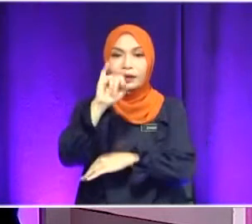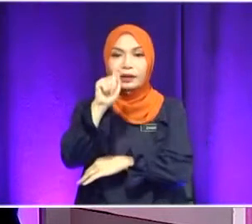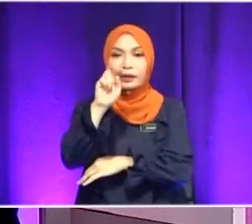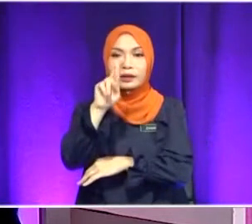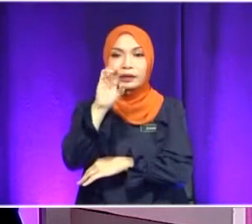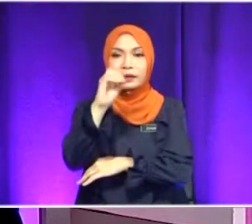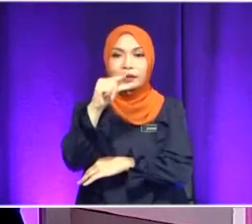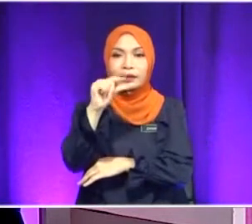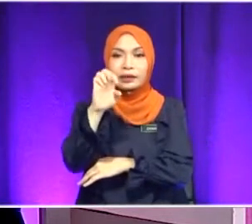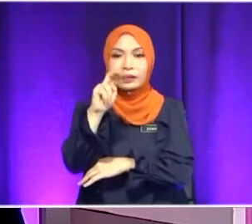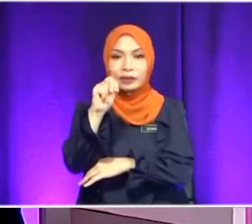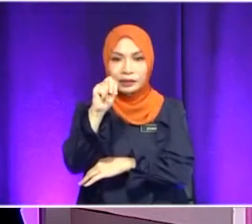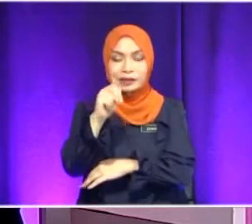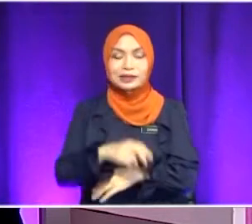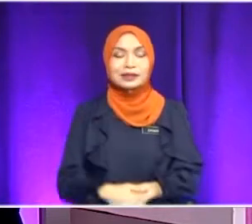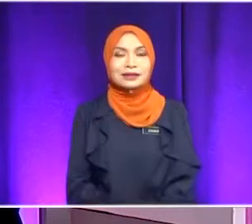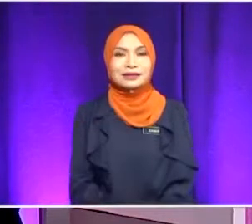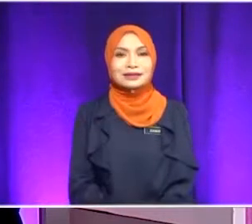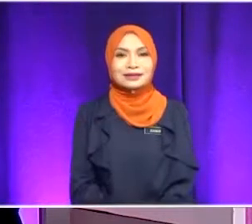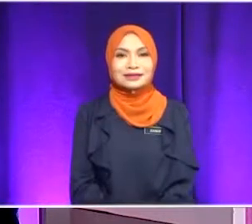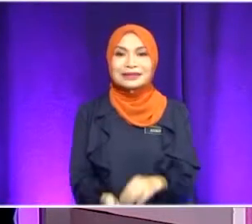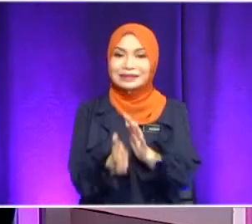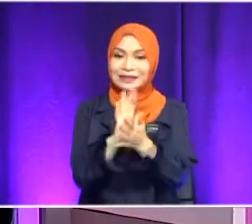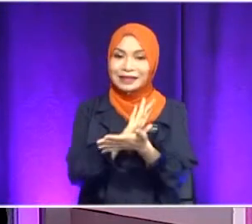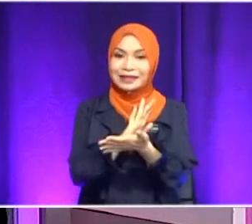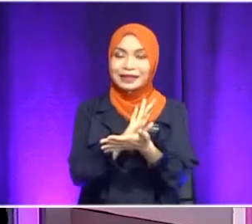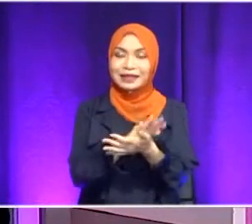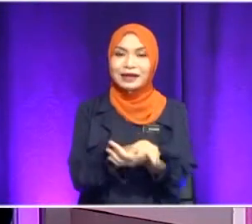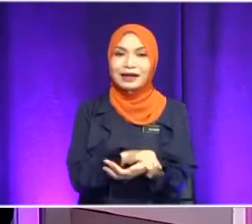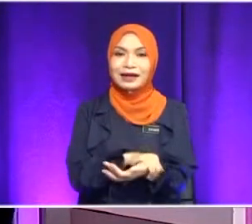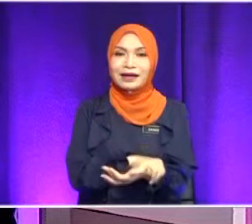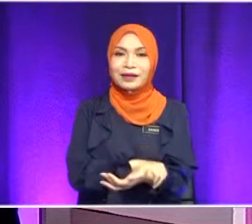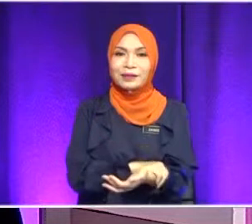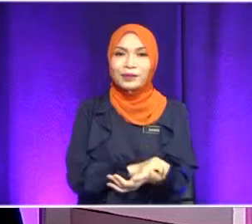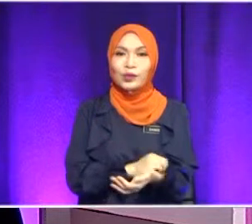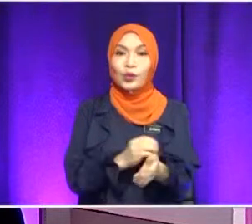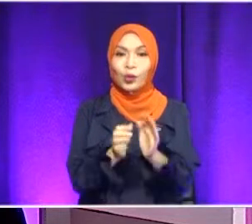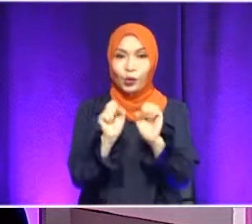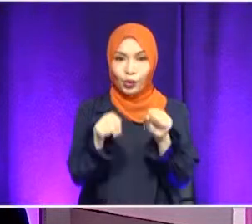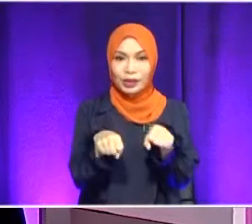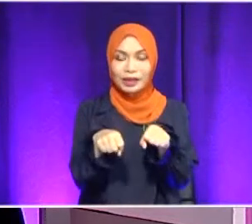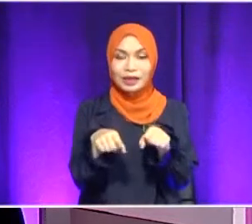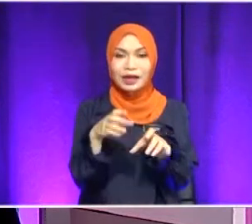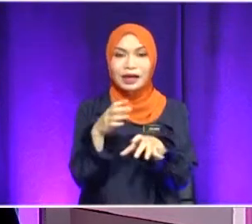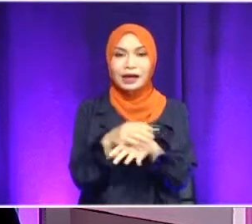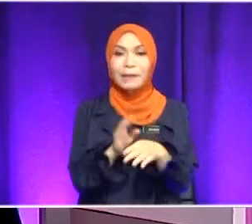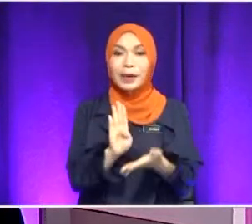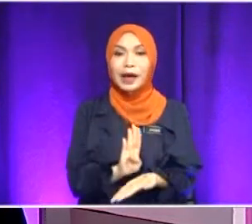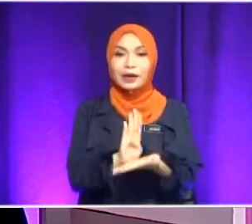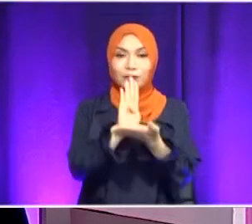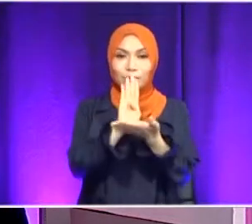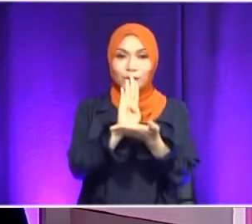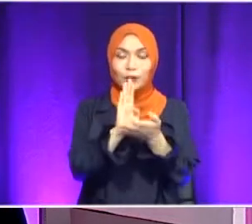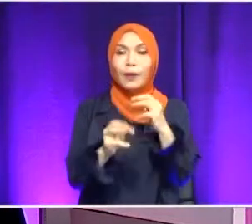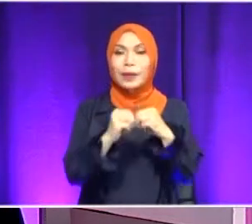bakmi Allah kekurangan nutrien babi ini telah menunjukkan soale aplikasi dia eh merentas bab yang lain aja